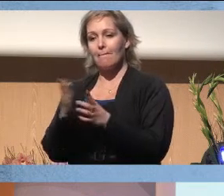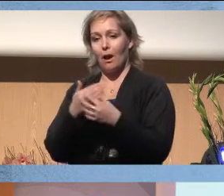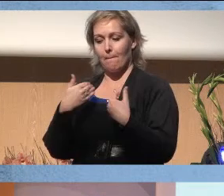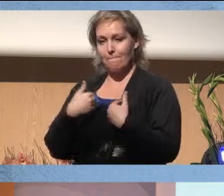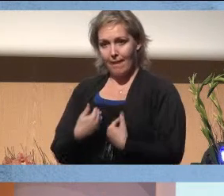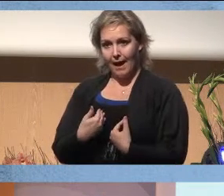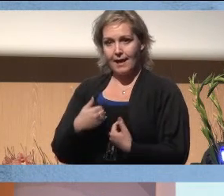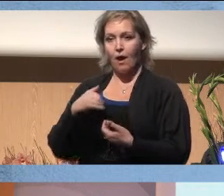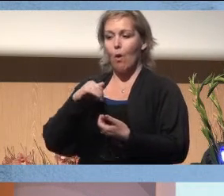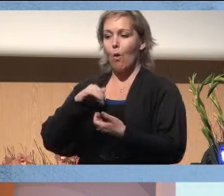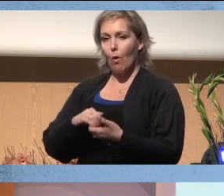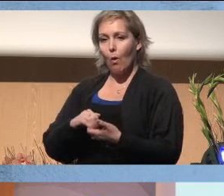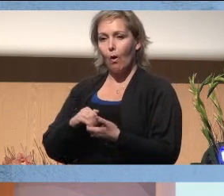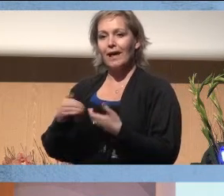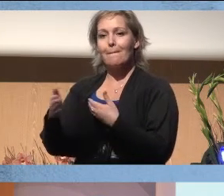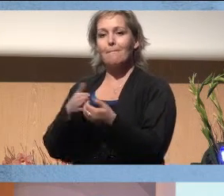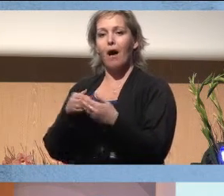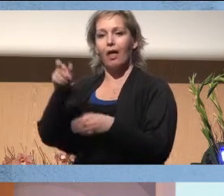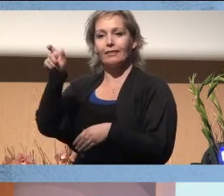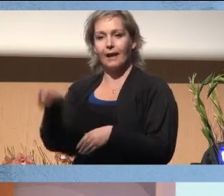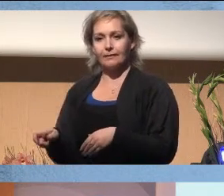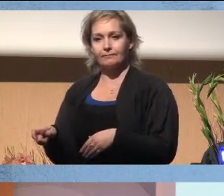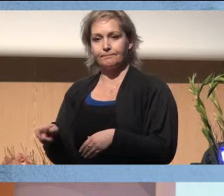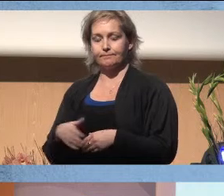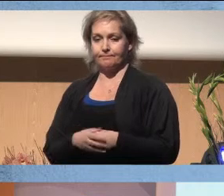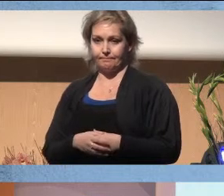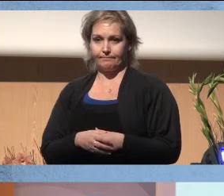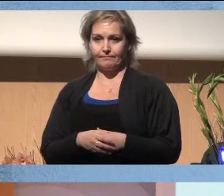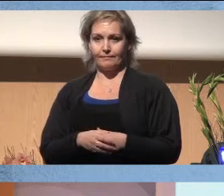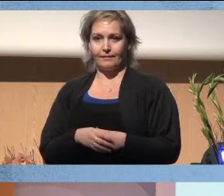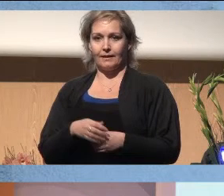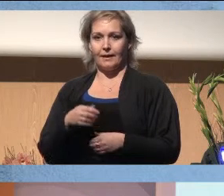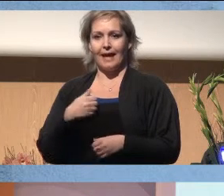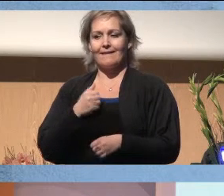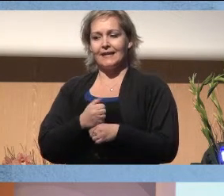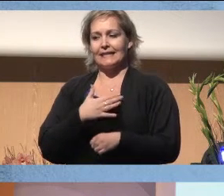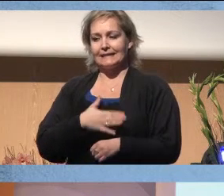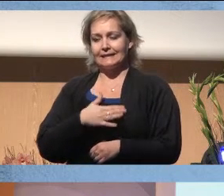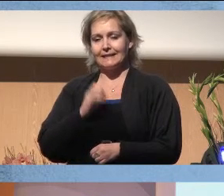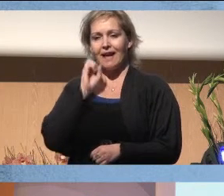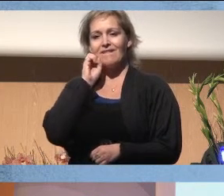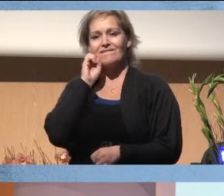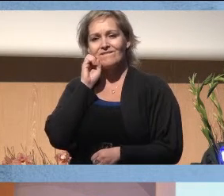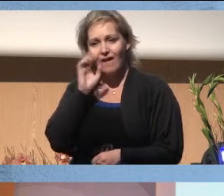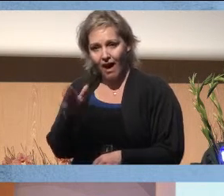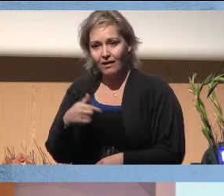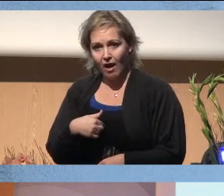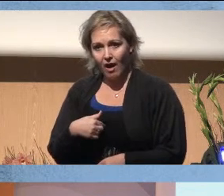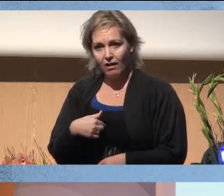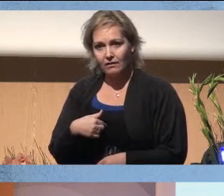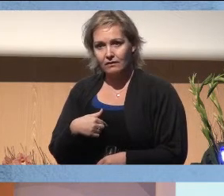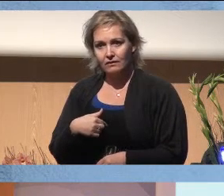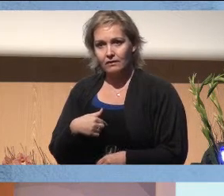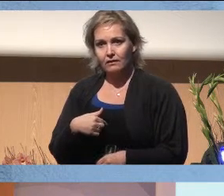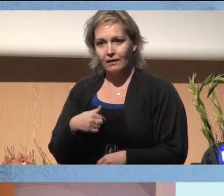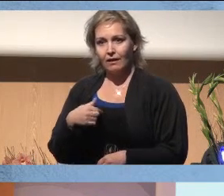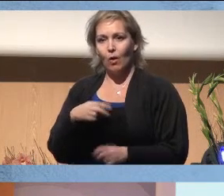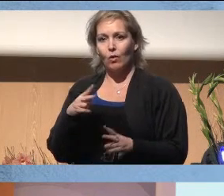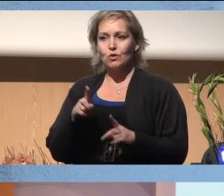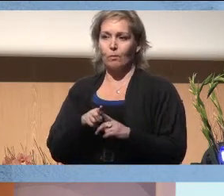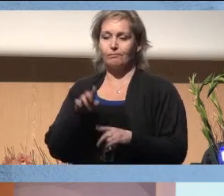meg og behandleren. Jeg så frem til hver dag, eller som en liten